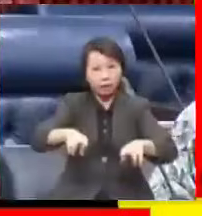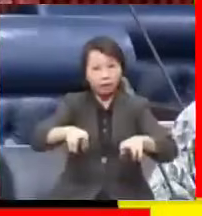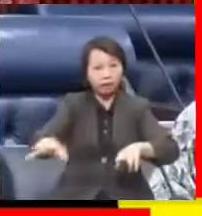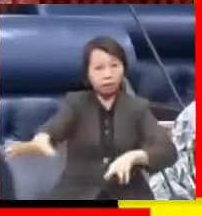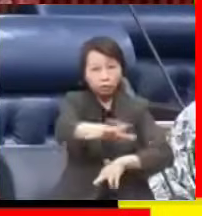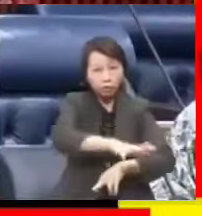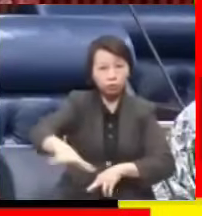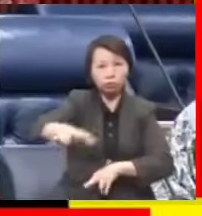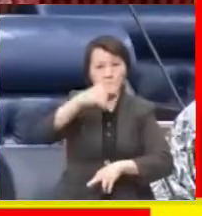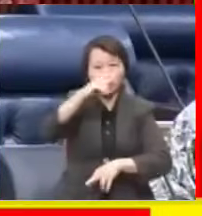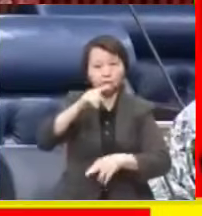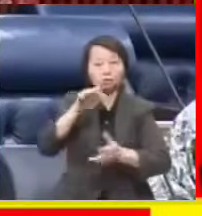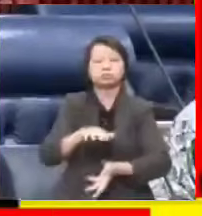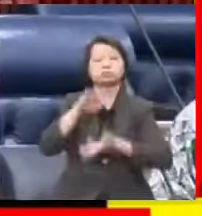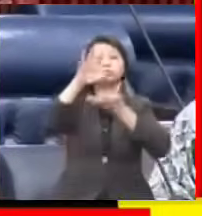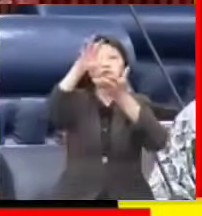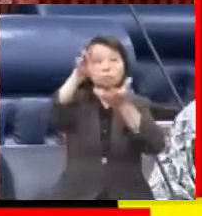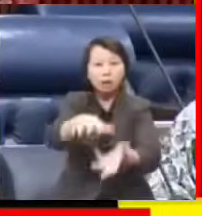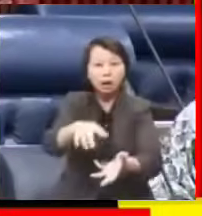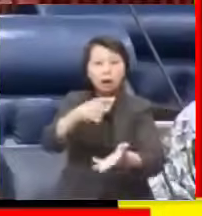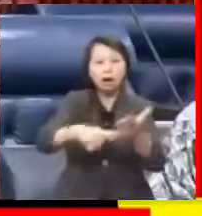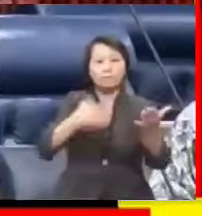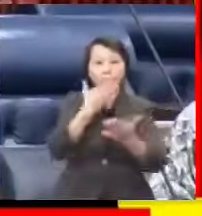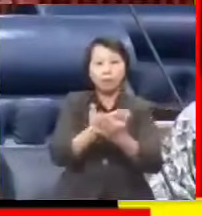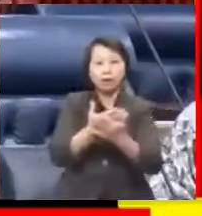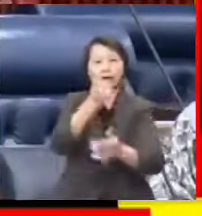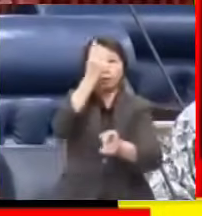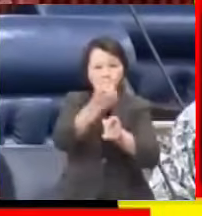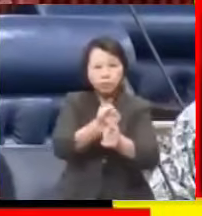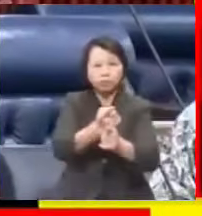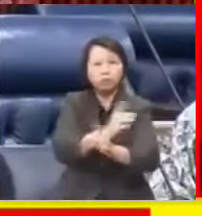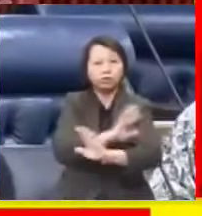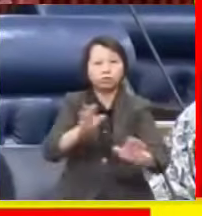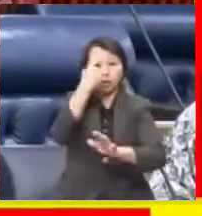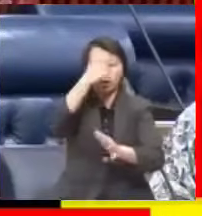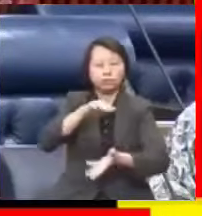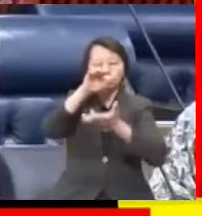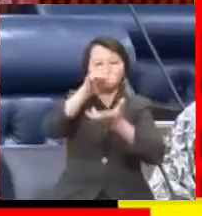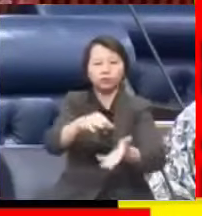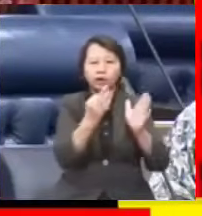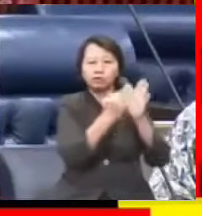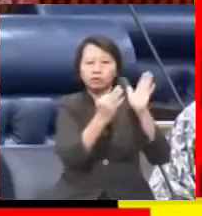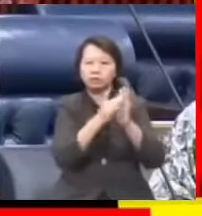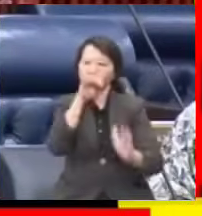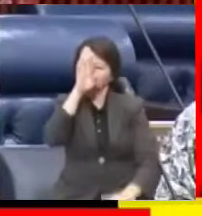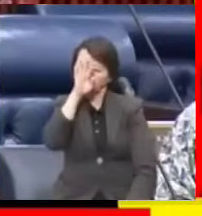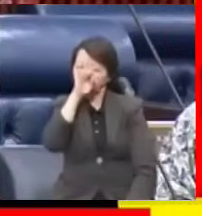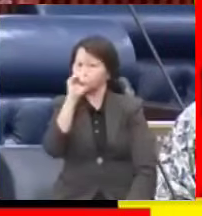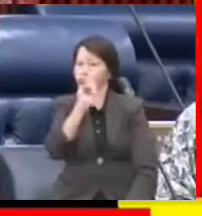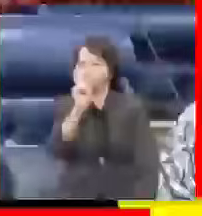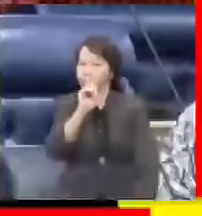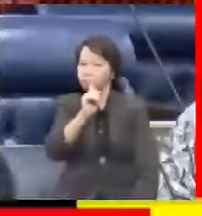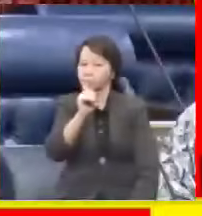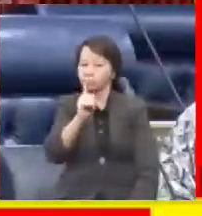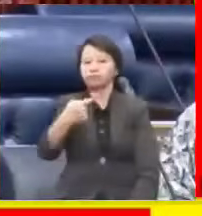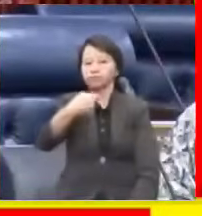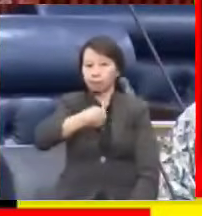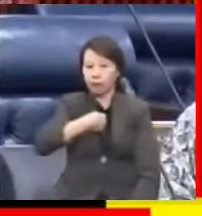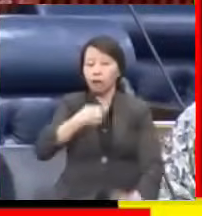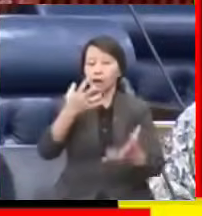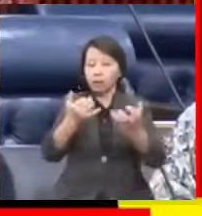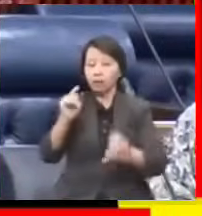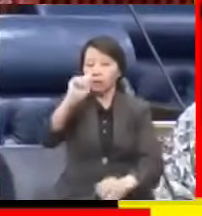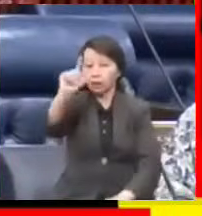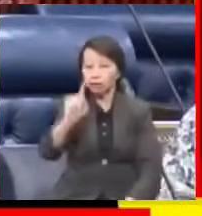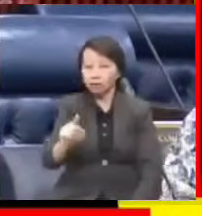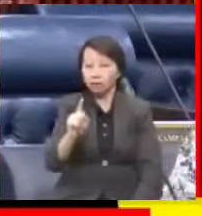jelata untuk menyampaikan apa yang baik dan betul, dan bukan untuk sampaikan fakta yang autark. Saya nak tanya kepada